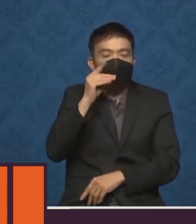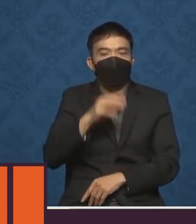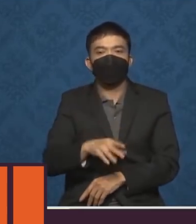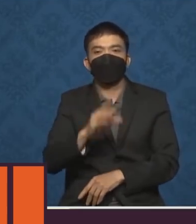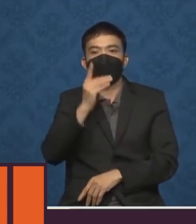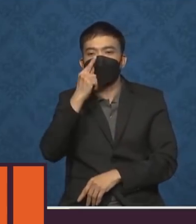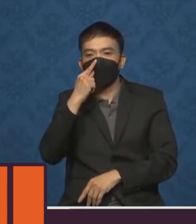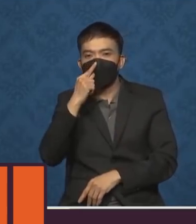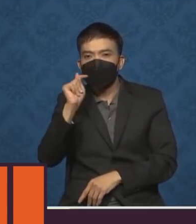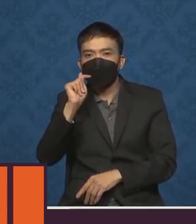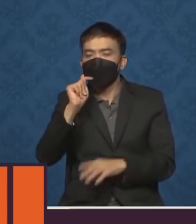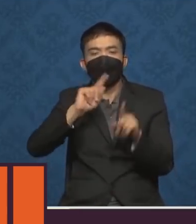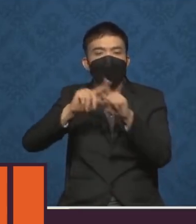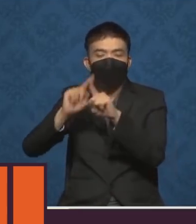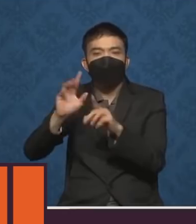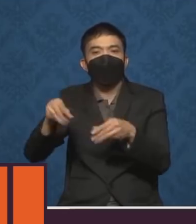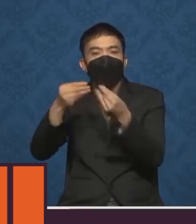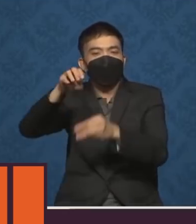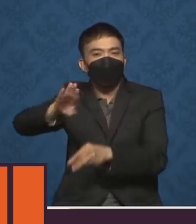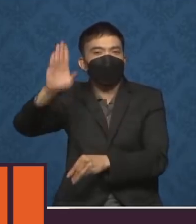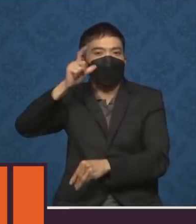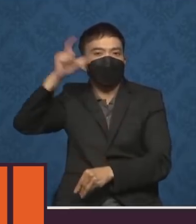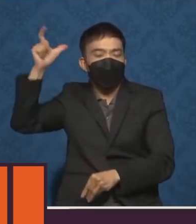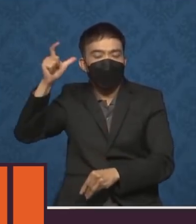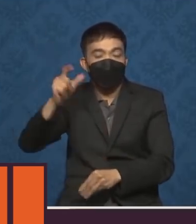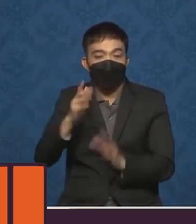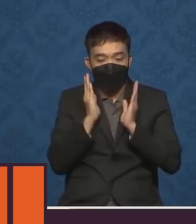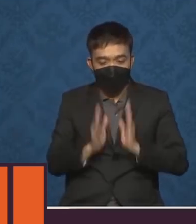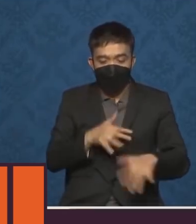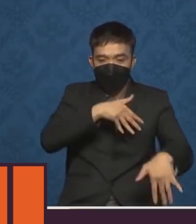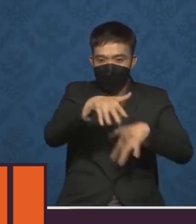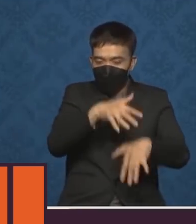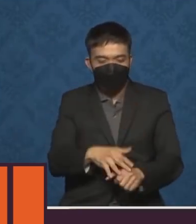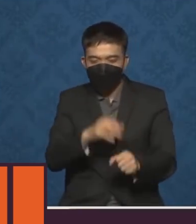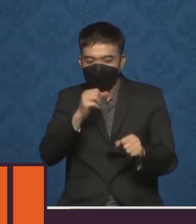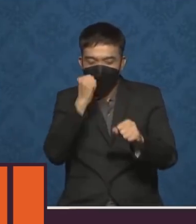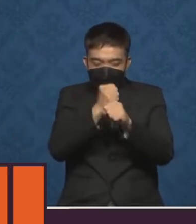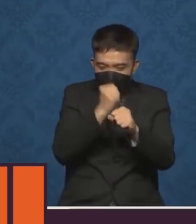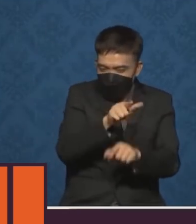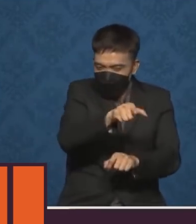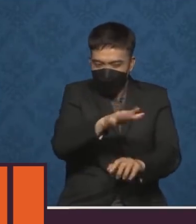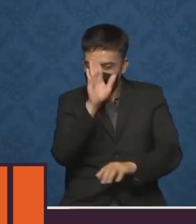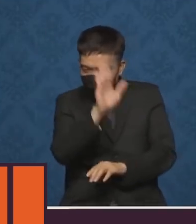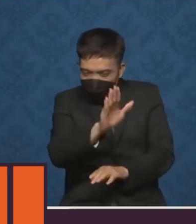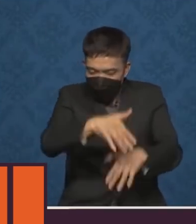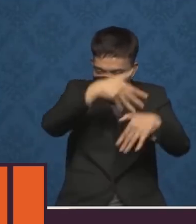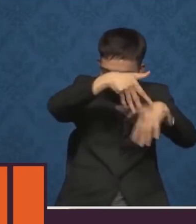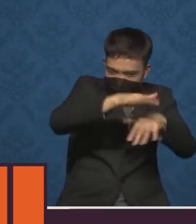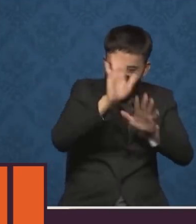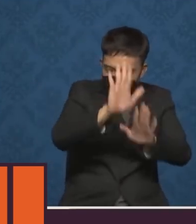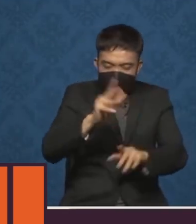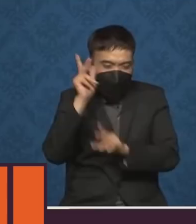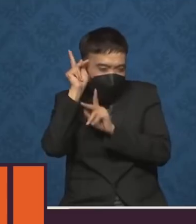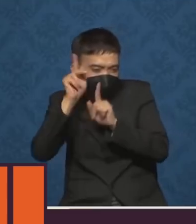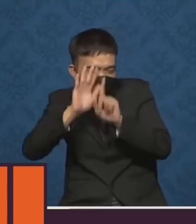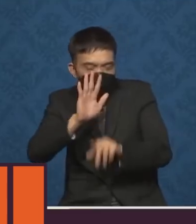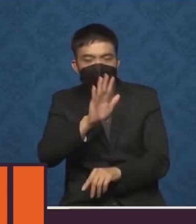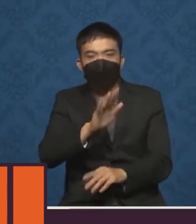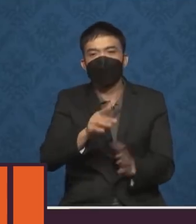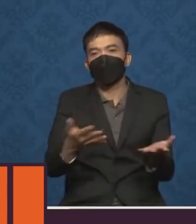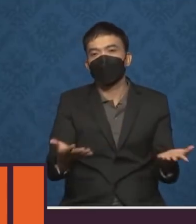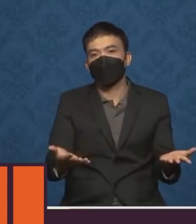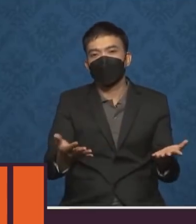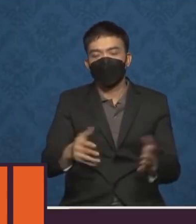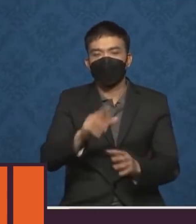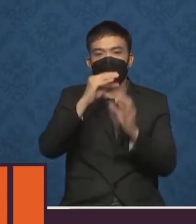ายทุนแต่กับพี่น้องประชาชนแอคทีฟแข็งขันที่จะปิดกั้นสิทธิเสรีภาพกสทช.ควร